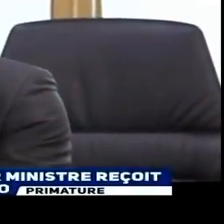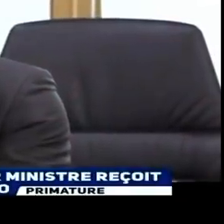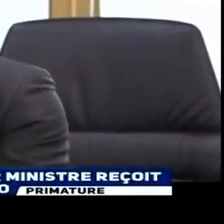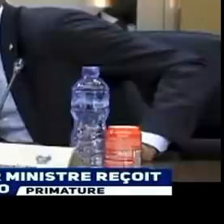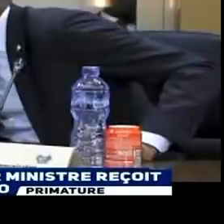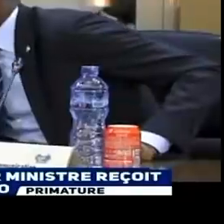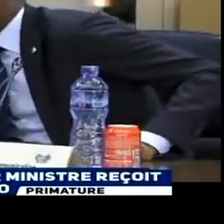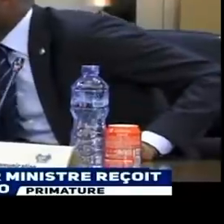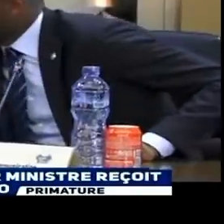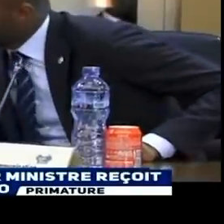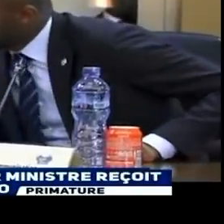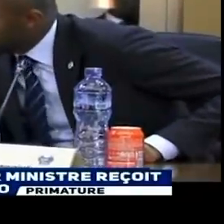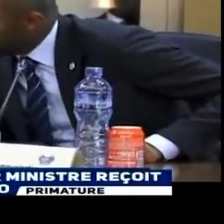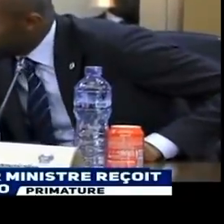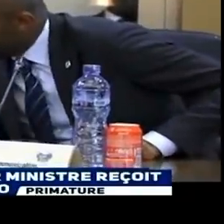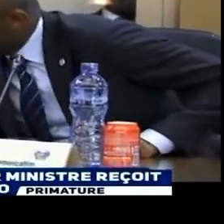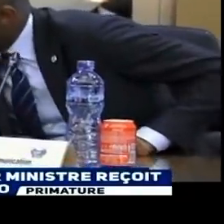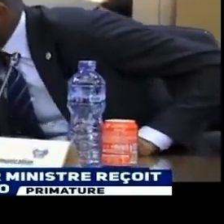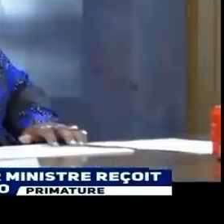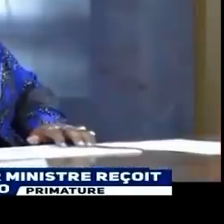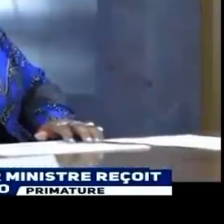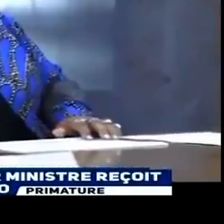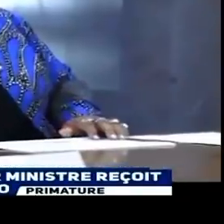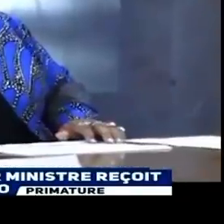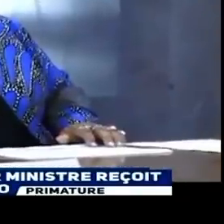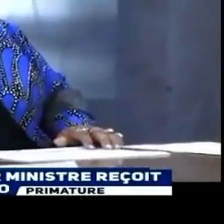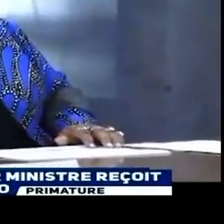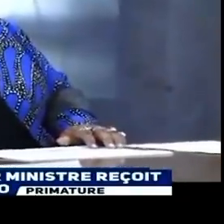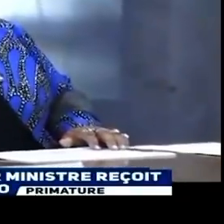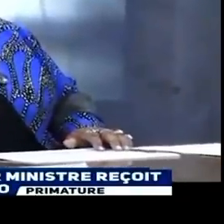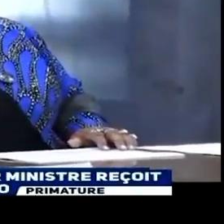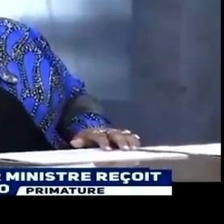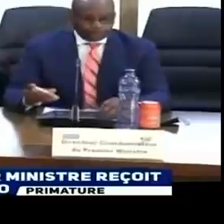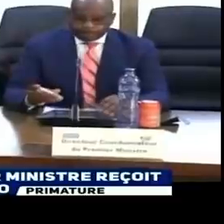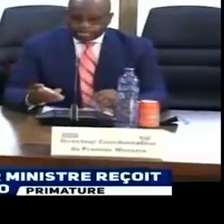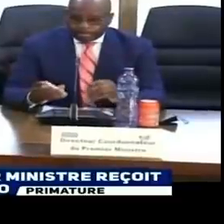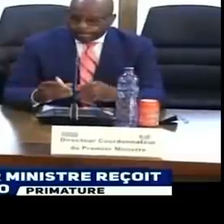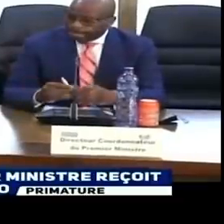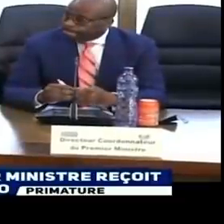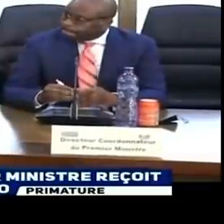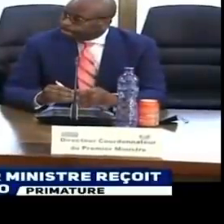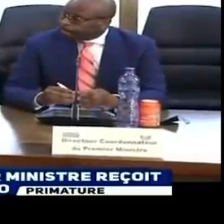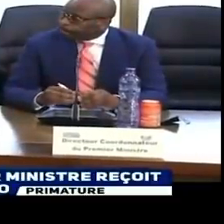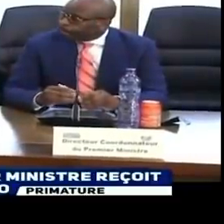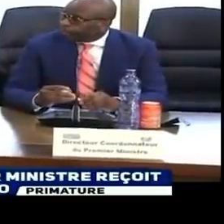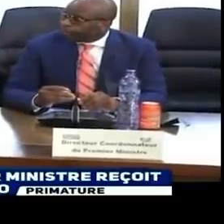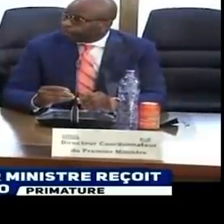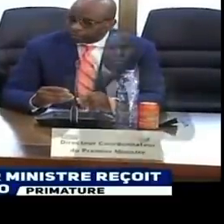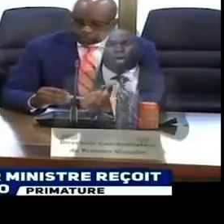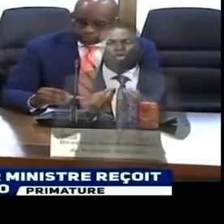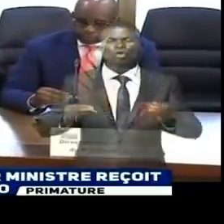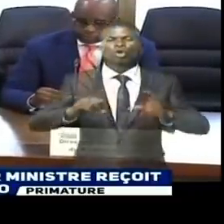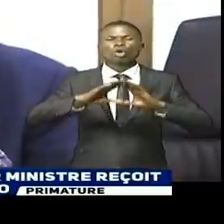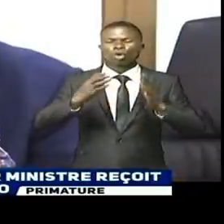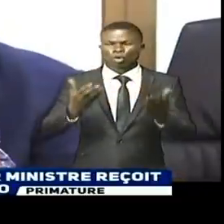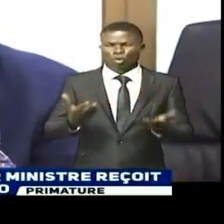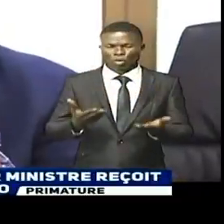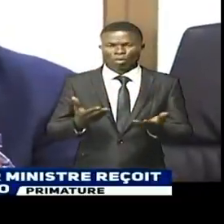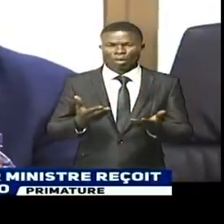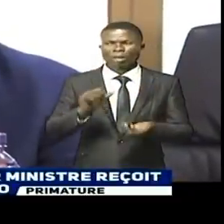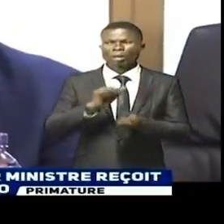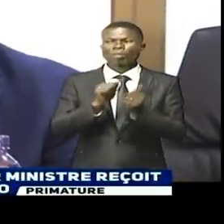douce du conseil de sécurité de l'onu et de la fédé route mais la transition ont serré très cette première rencontre